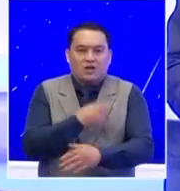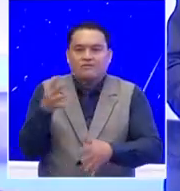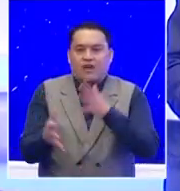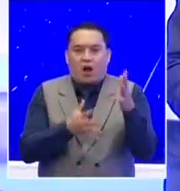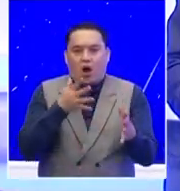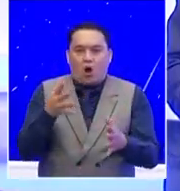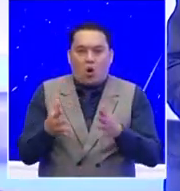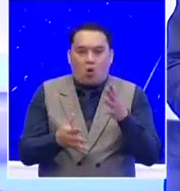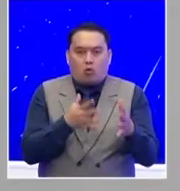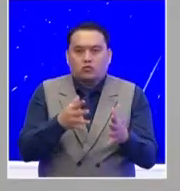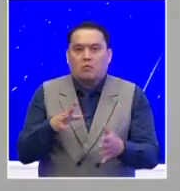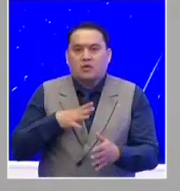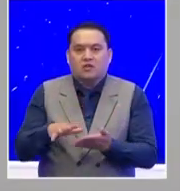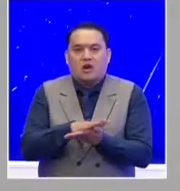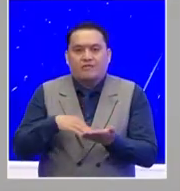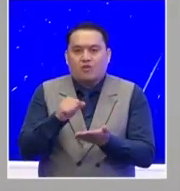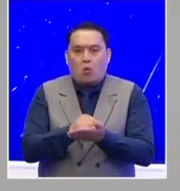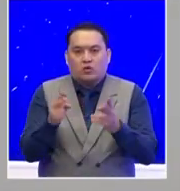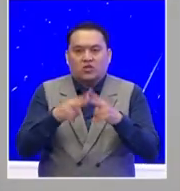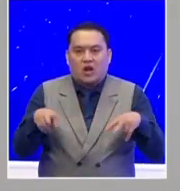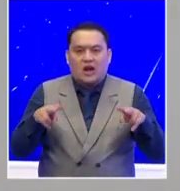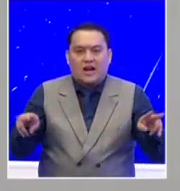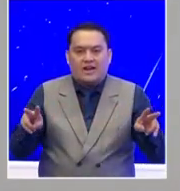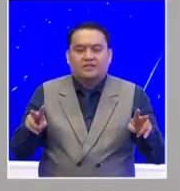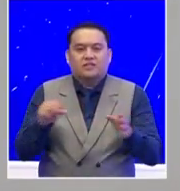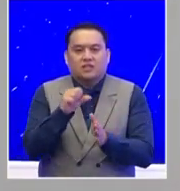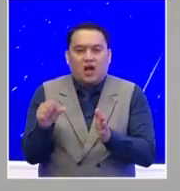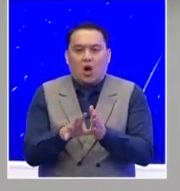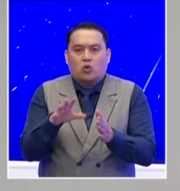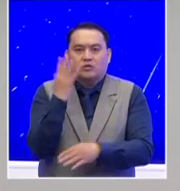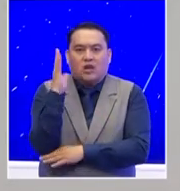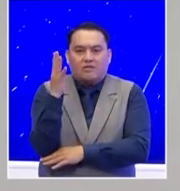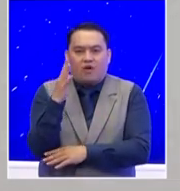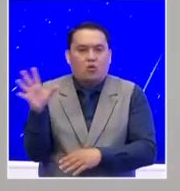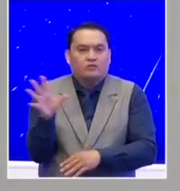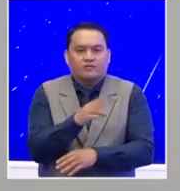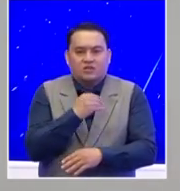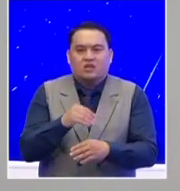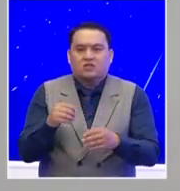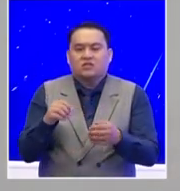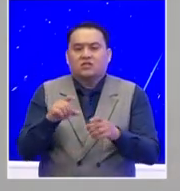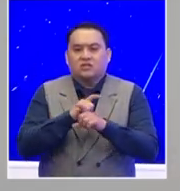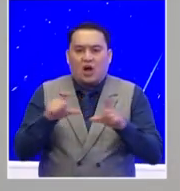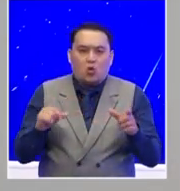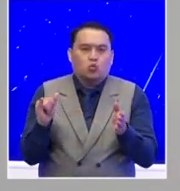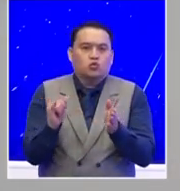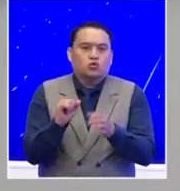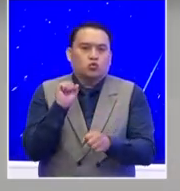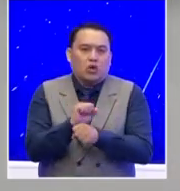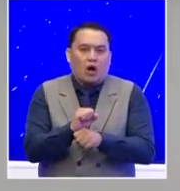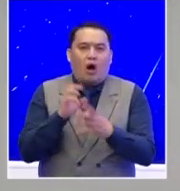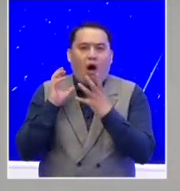Костанае, Рудном и Лисаковске повреждены линии электропередачи и деревья. Сорваны билборды, облицовка зданий.